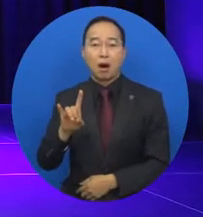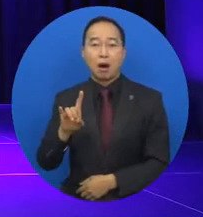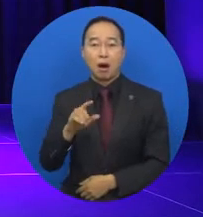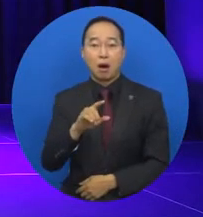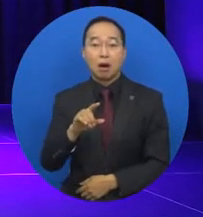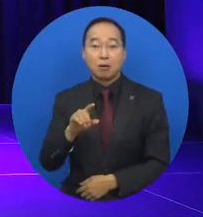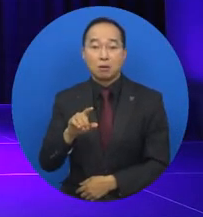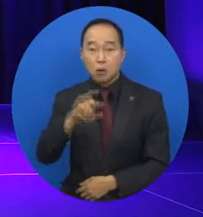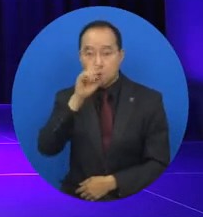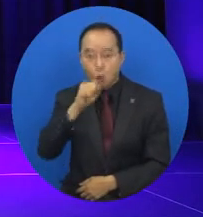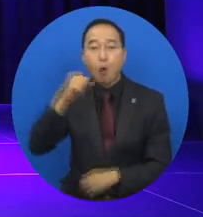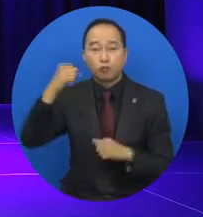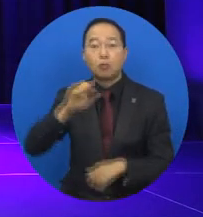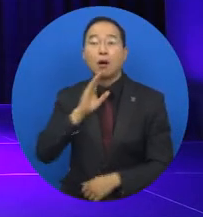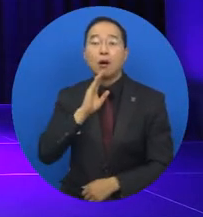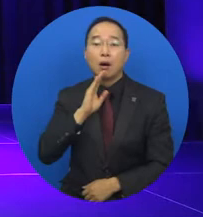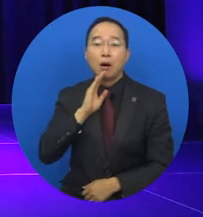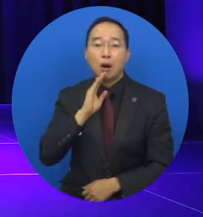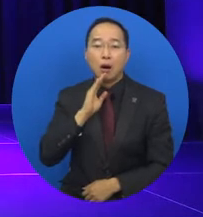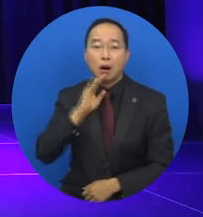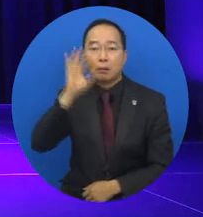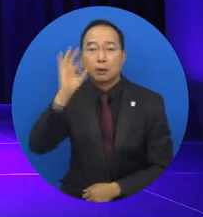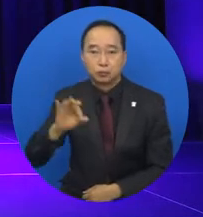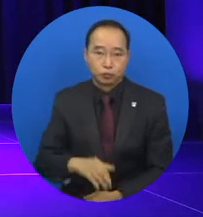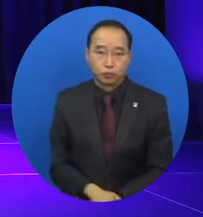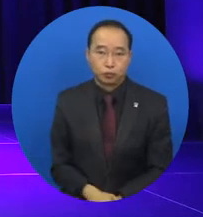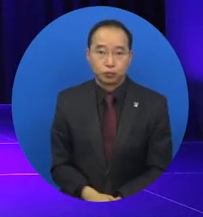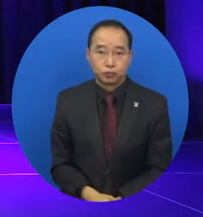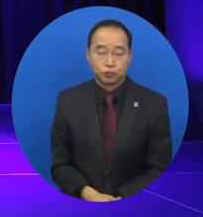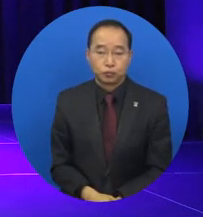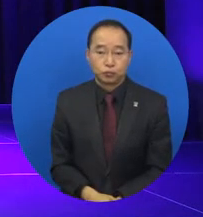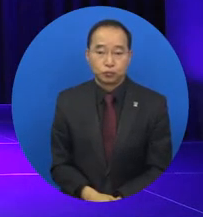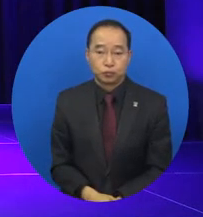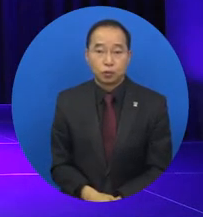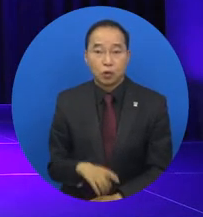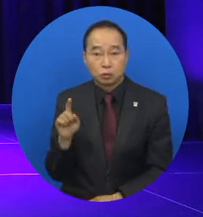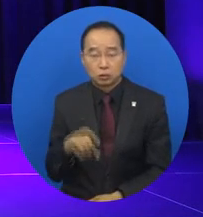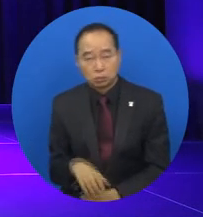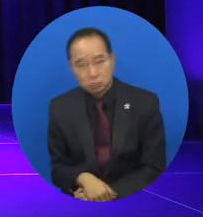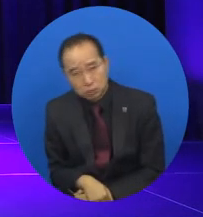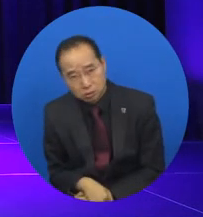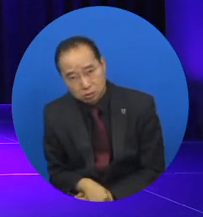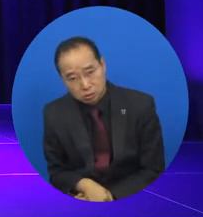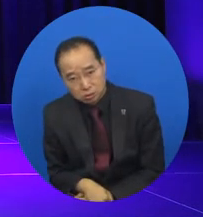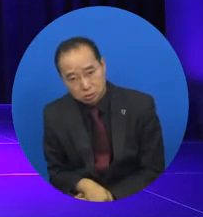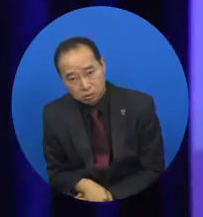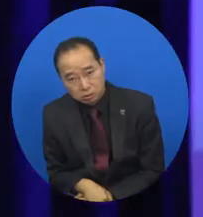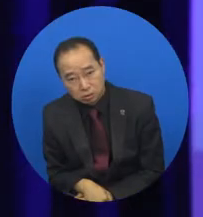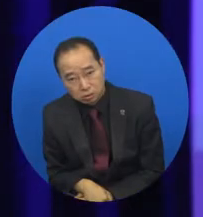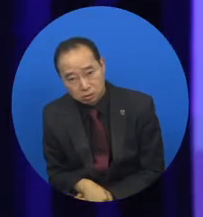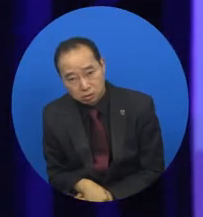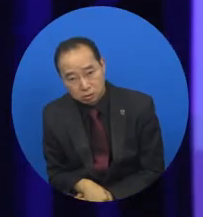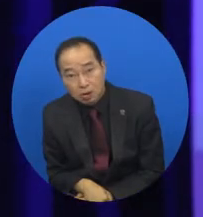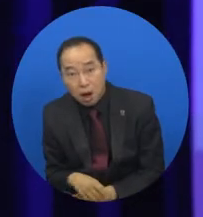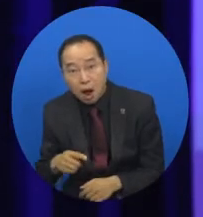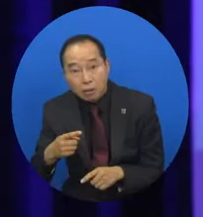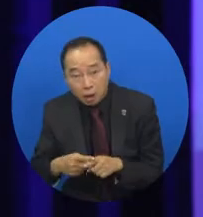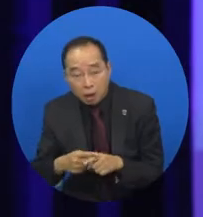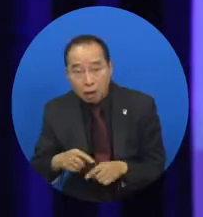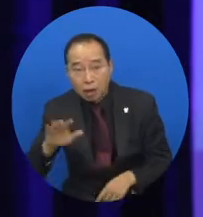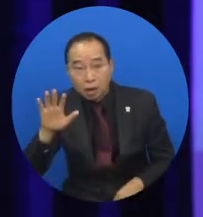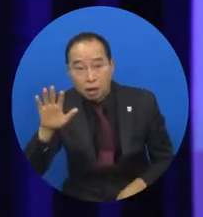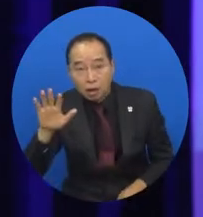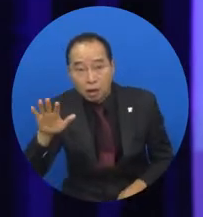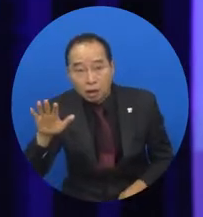것만으로도 이 에너지 역동으로도 충분히 아름다운 예술이 될 수 있다는 걸 저는 목격했고요. 이러고 있던